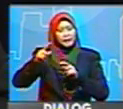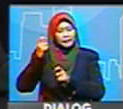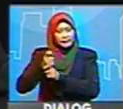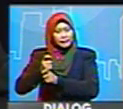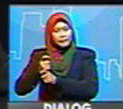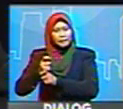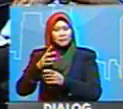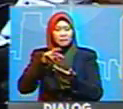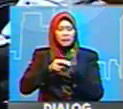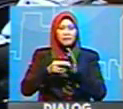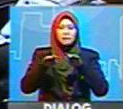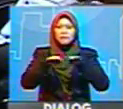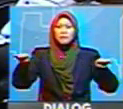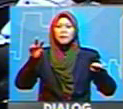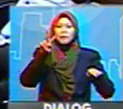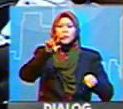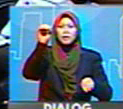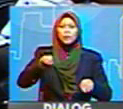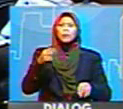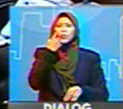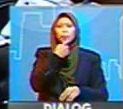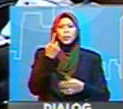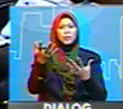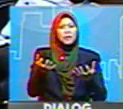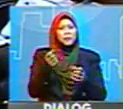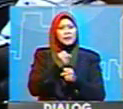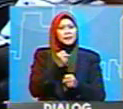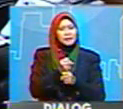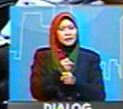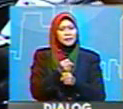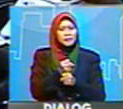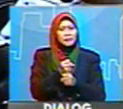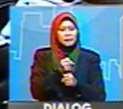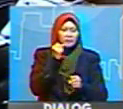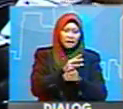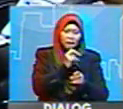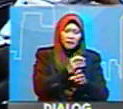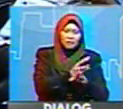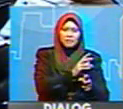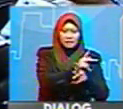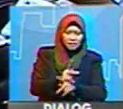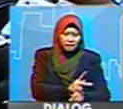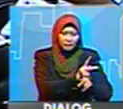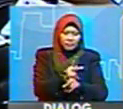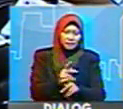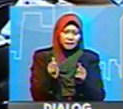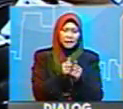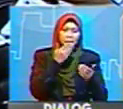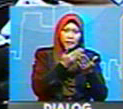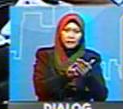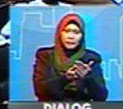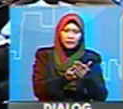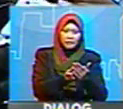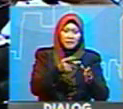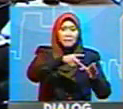maka dia dapat 20% jadi Siapa yang nak bekerja bekerja keras jaga dengan baik sawah